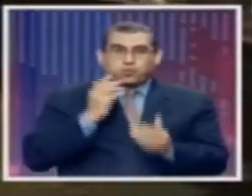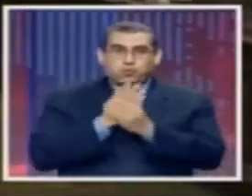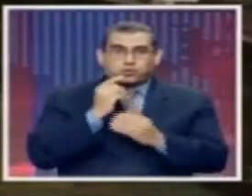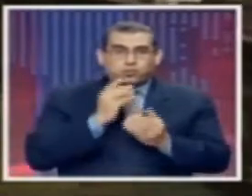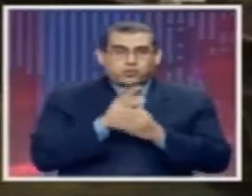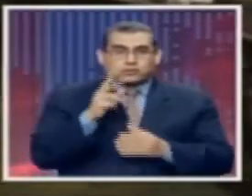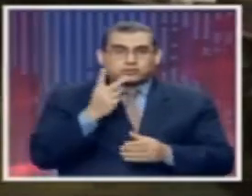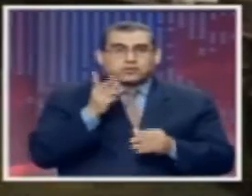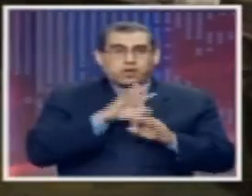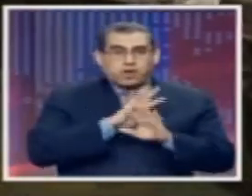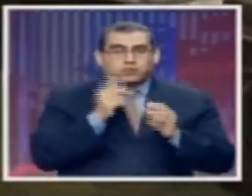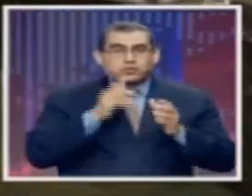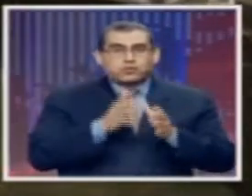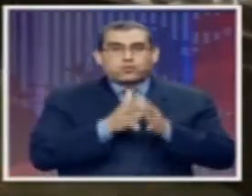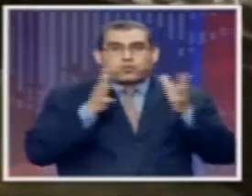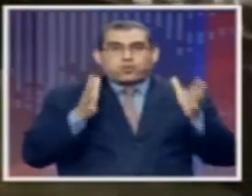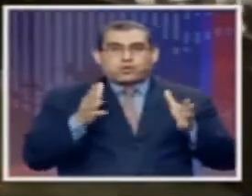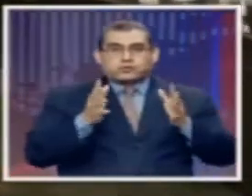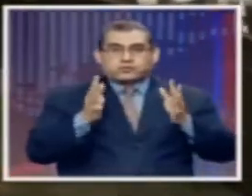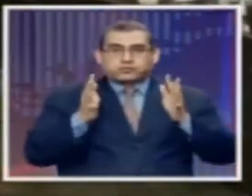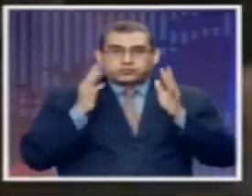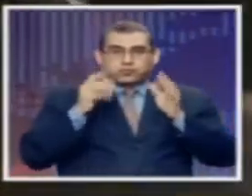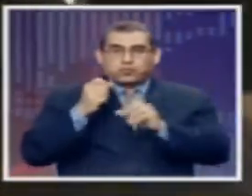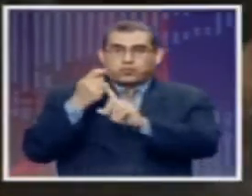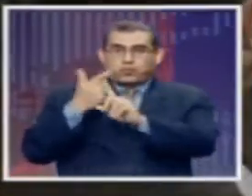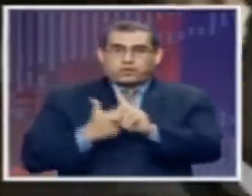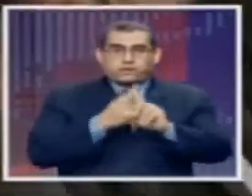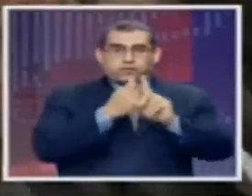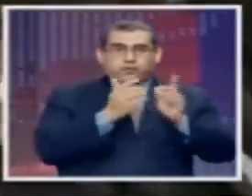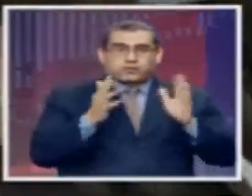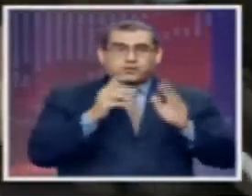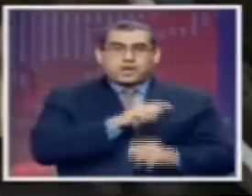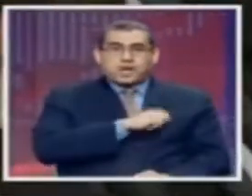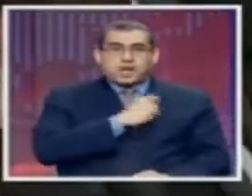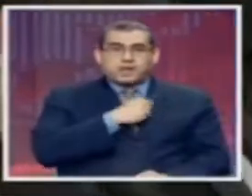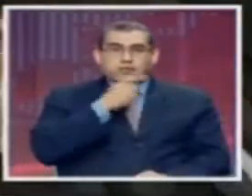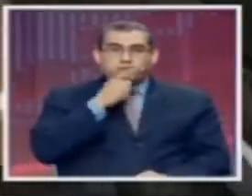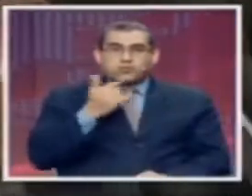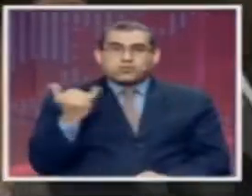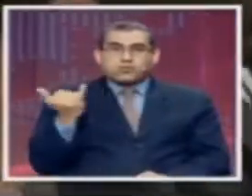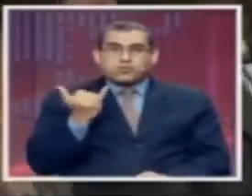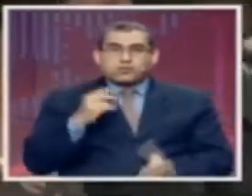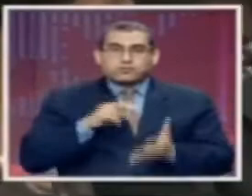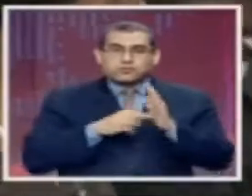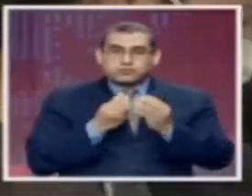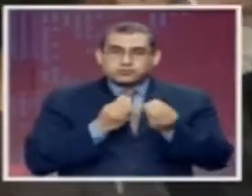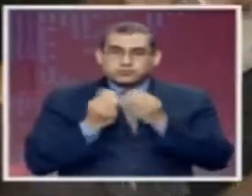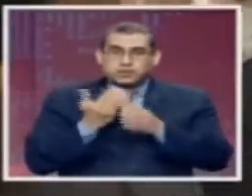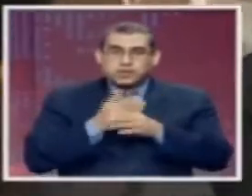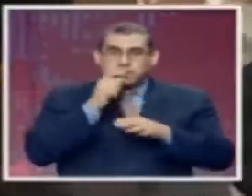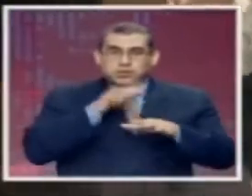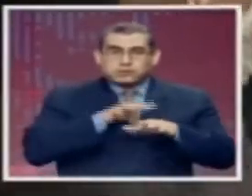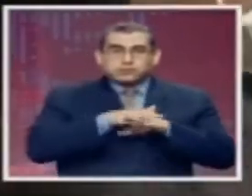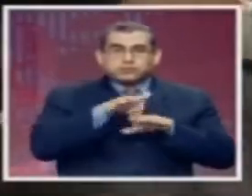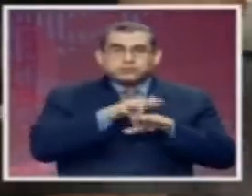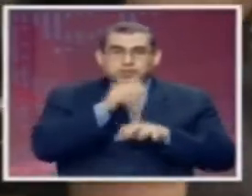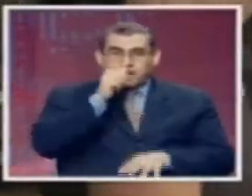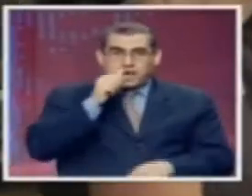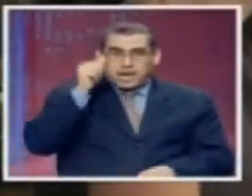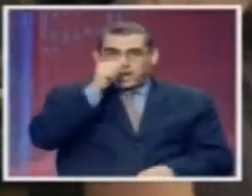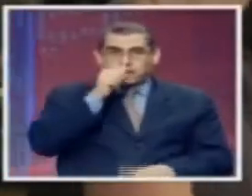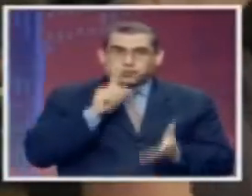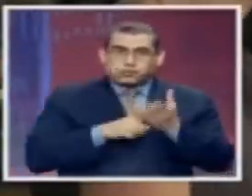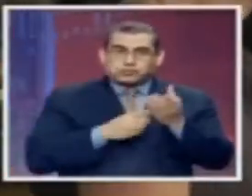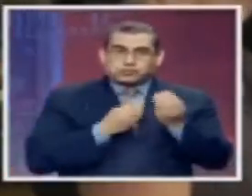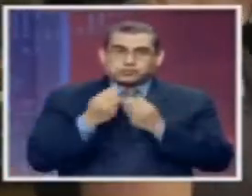اللقاء الموسع بحضور وفدي البلدين، أكد الجانب الإسباني ضرورة التفاوض لحل مشكلة سد النهضة الإثيوبية، وأشادت